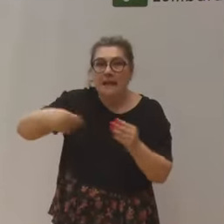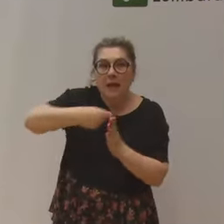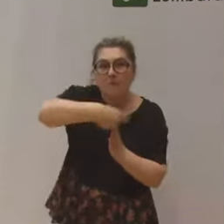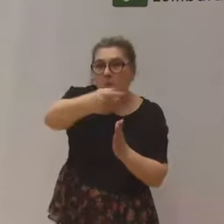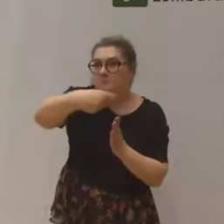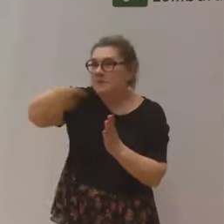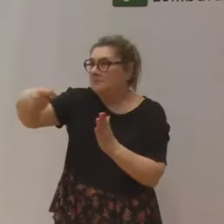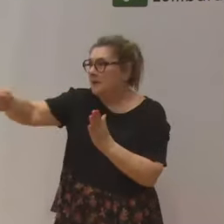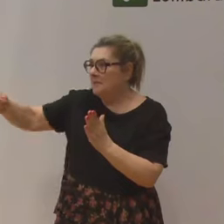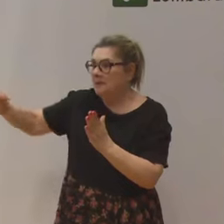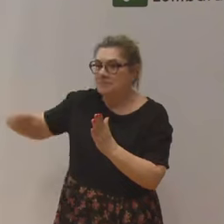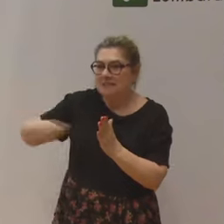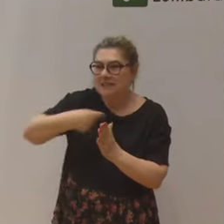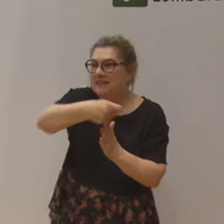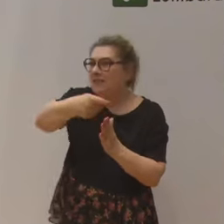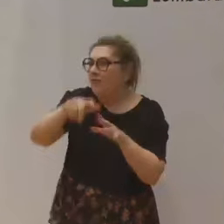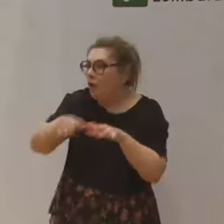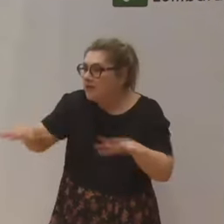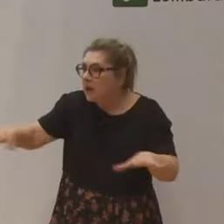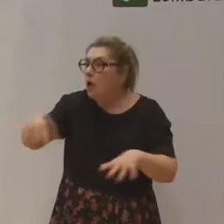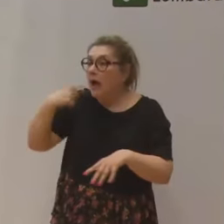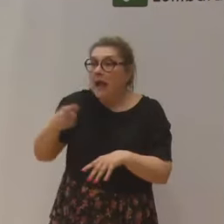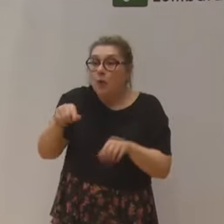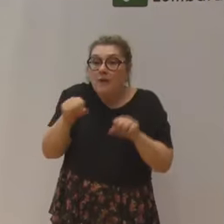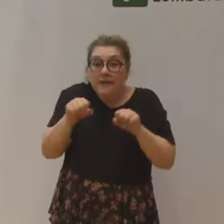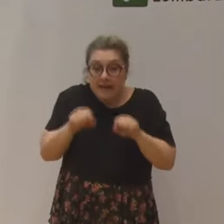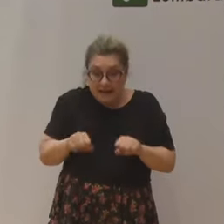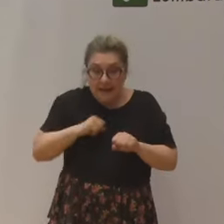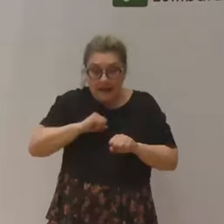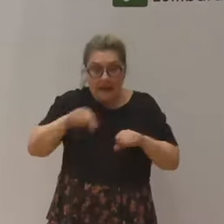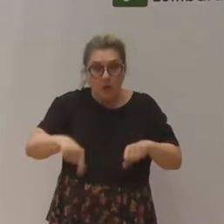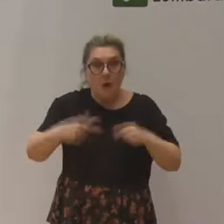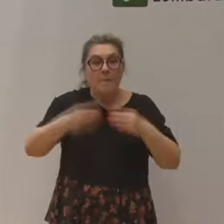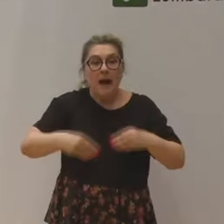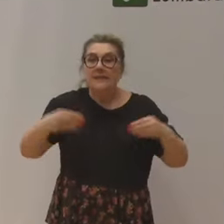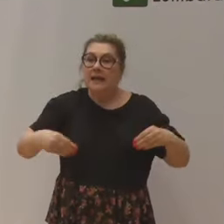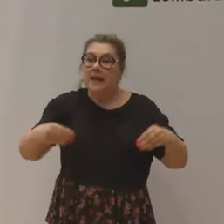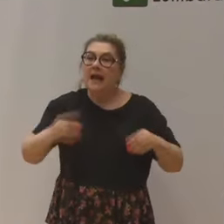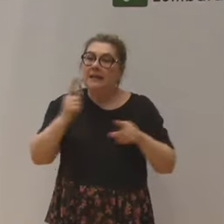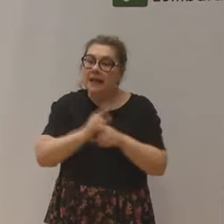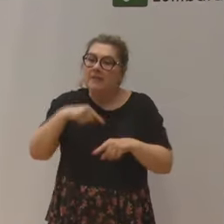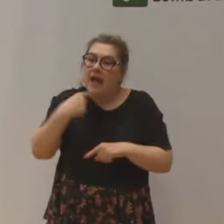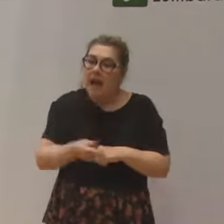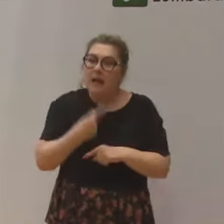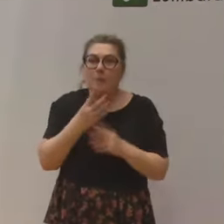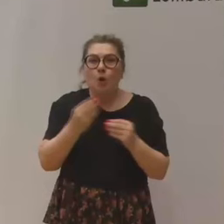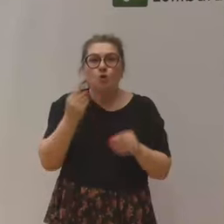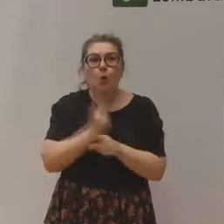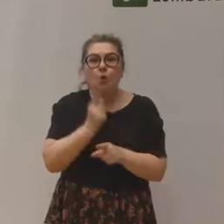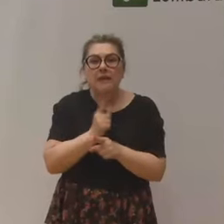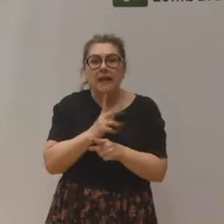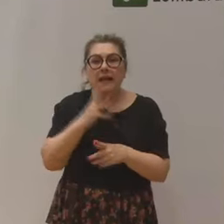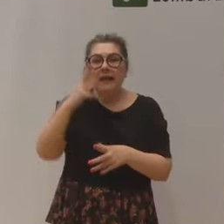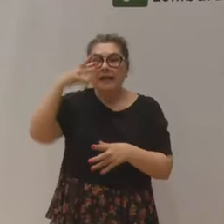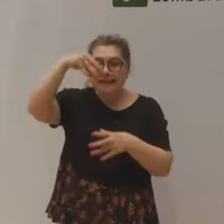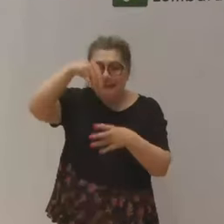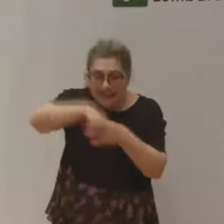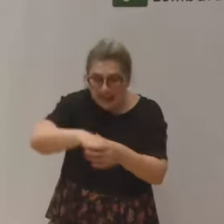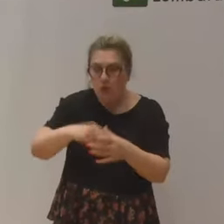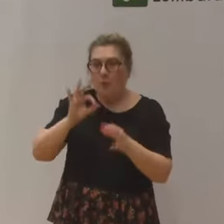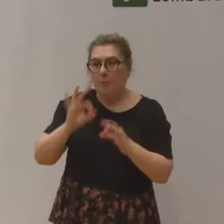materiale, ma credo che questo materiale debba anche essere molto utile all'interno dei